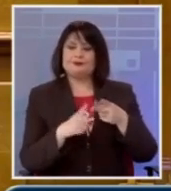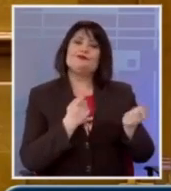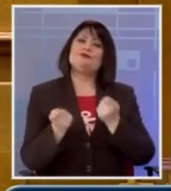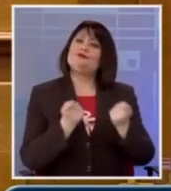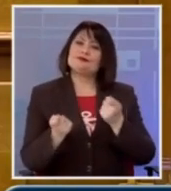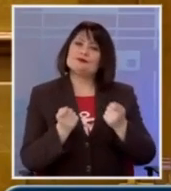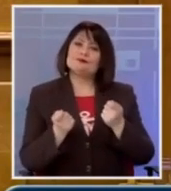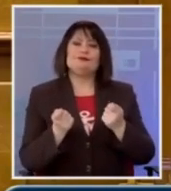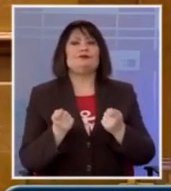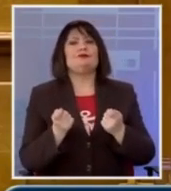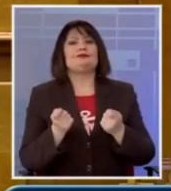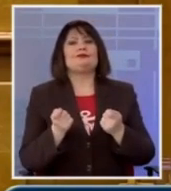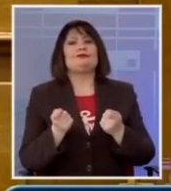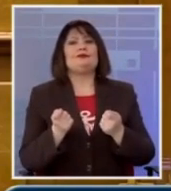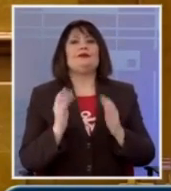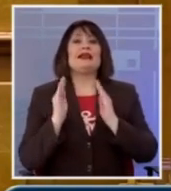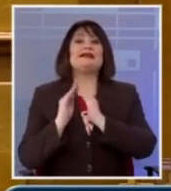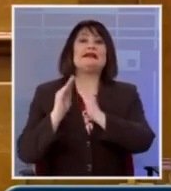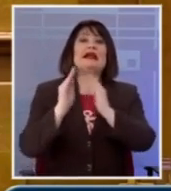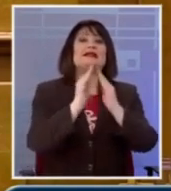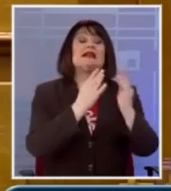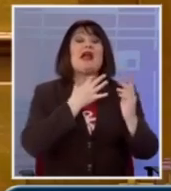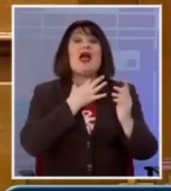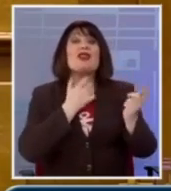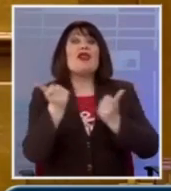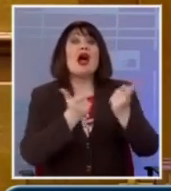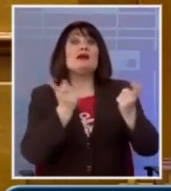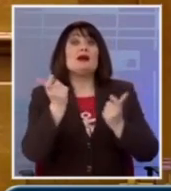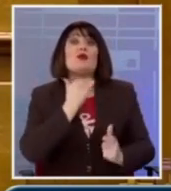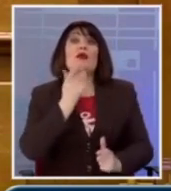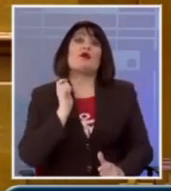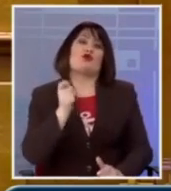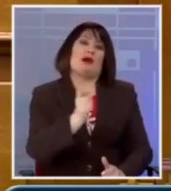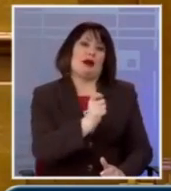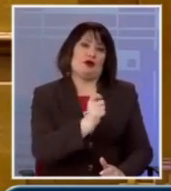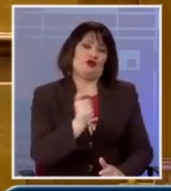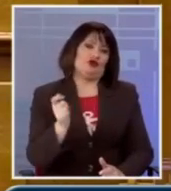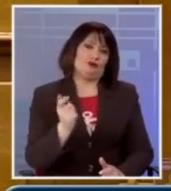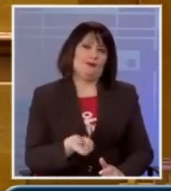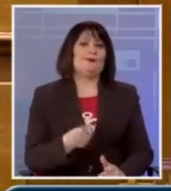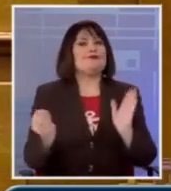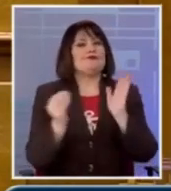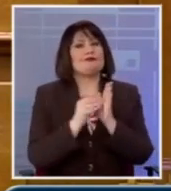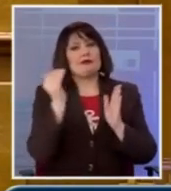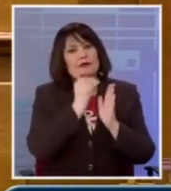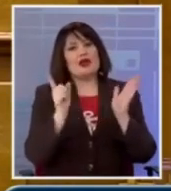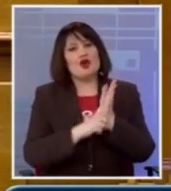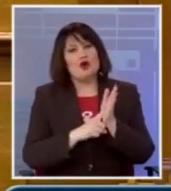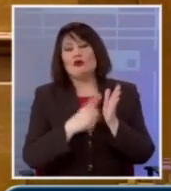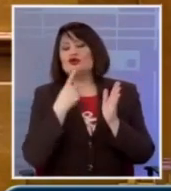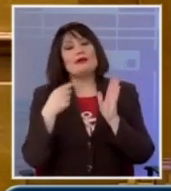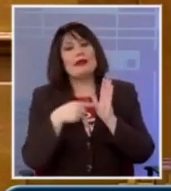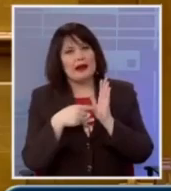Διαχείριση των κόκκινων στεγαστικών δανείων. Θα εισάγουμε νόμο άμεσα, ο